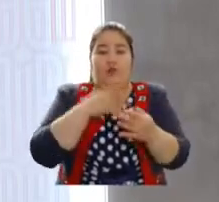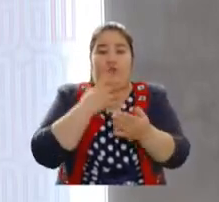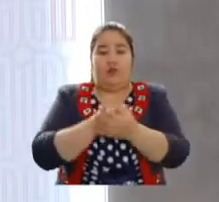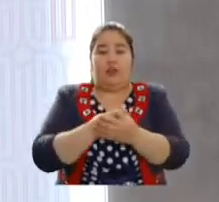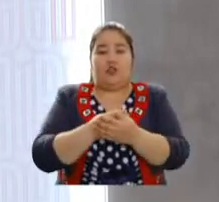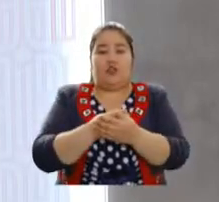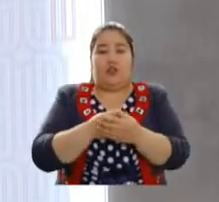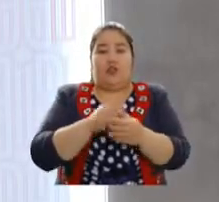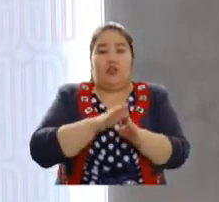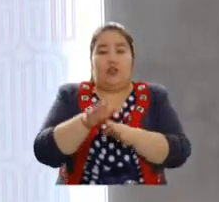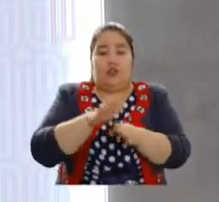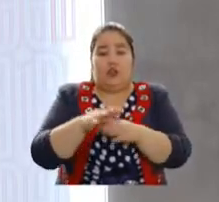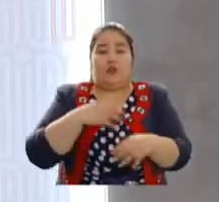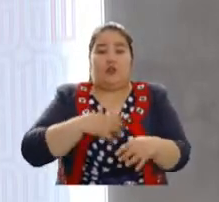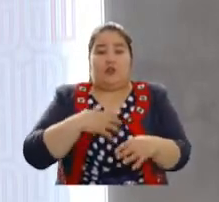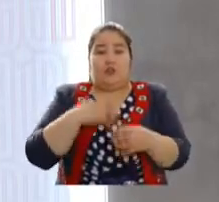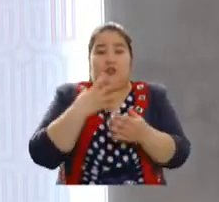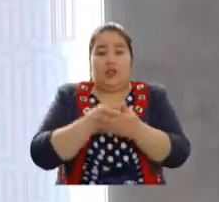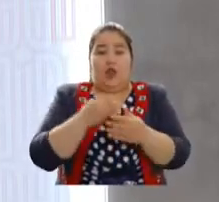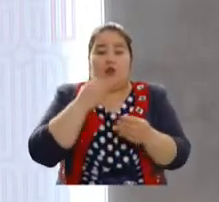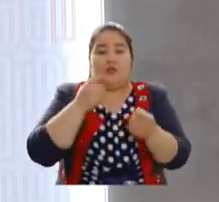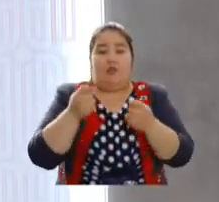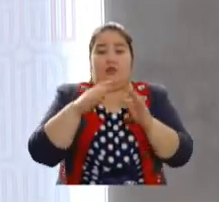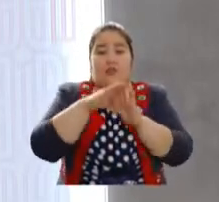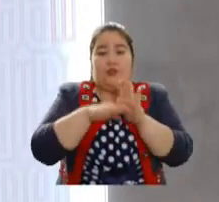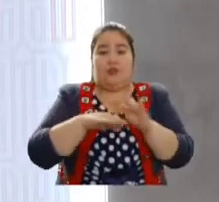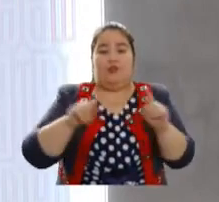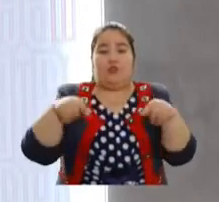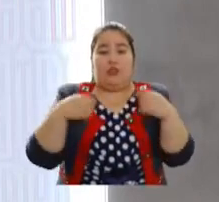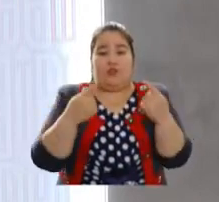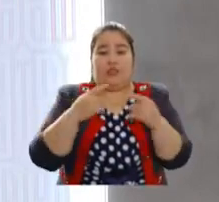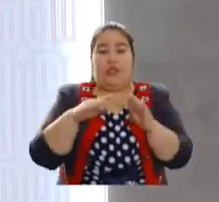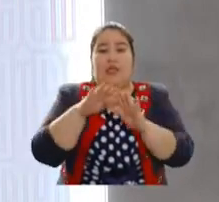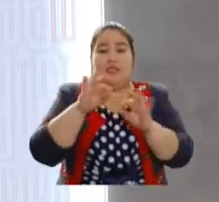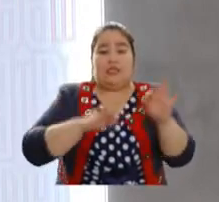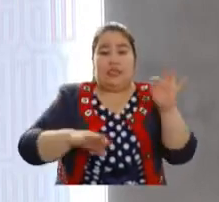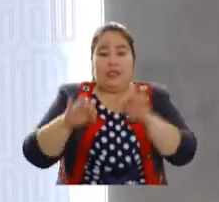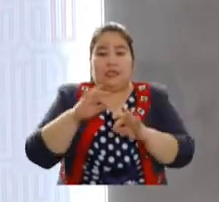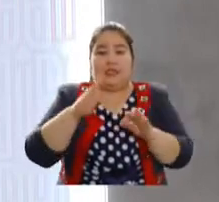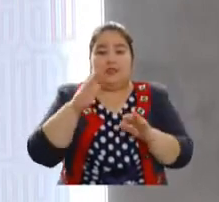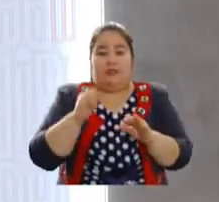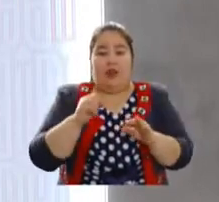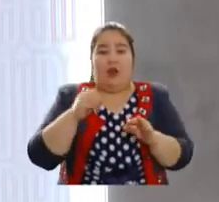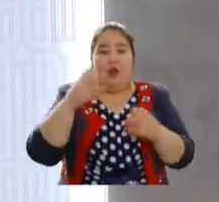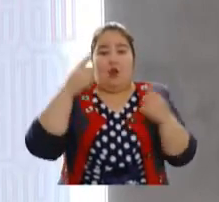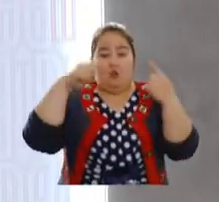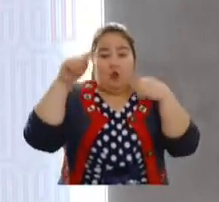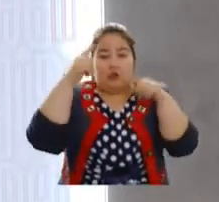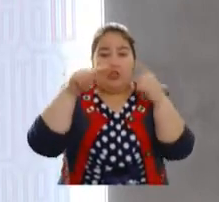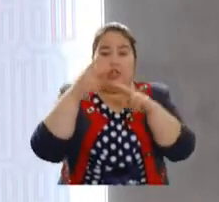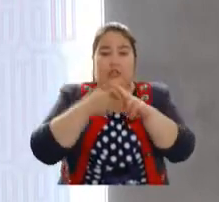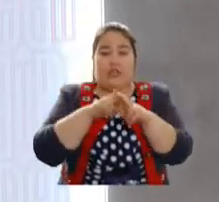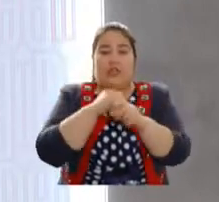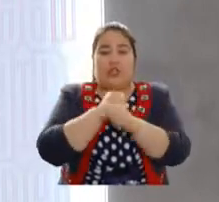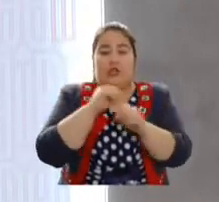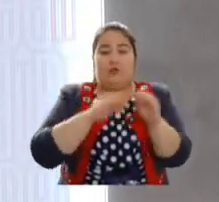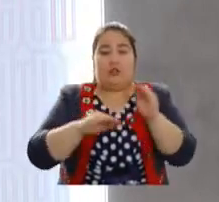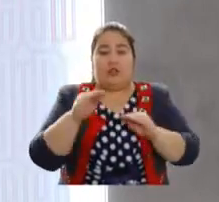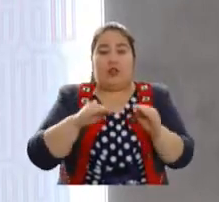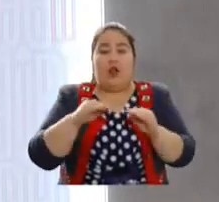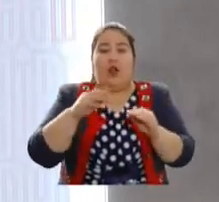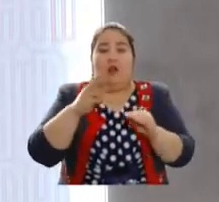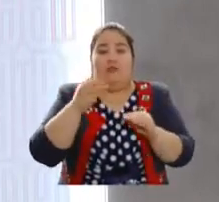foydalanish asosida oziq-ovqat sanoatini rivojlantirishning strategiya va modellarini ishlab chiqish.